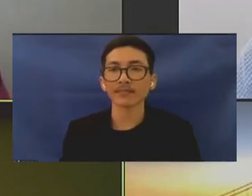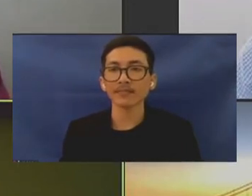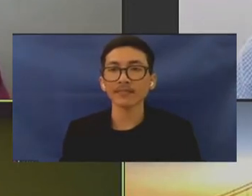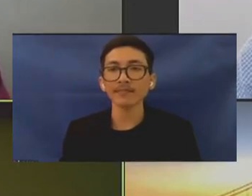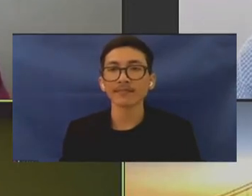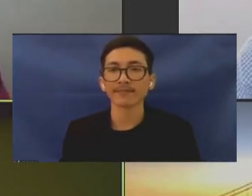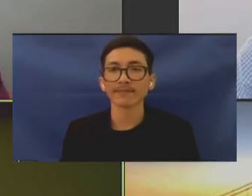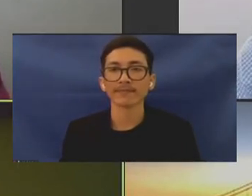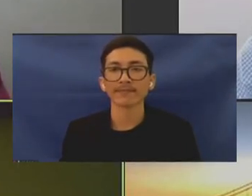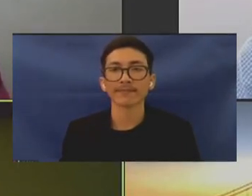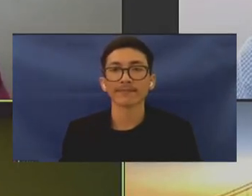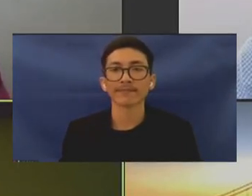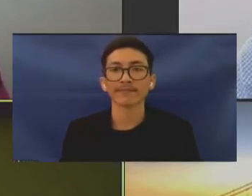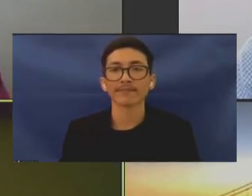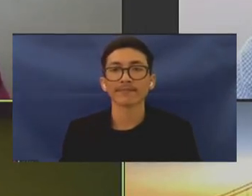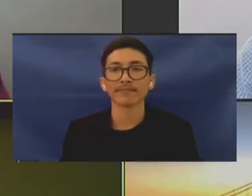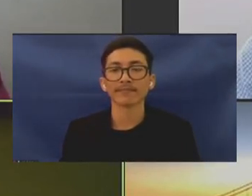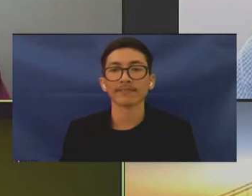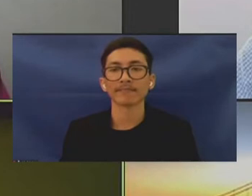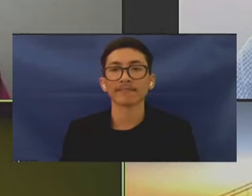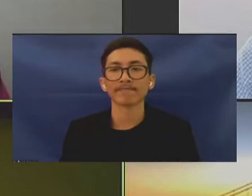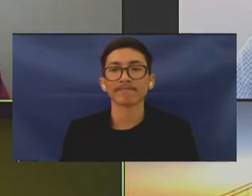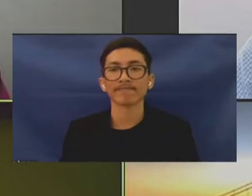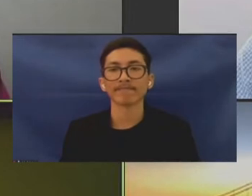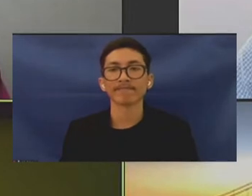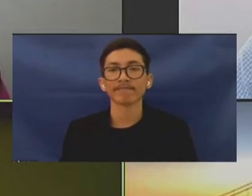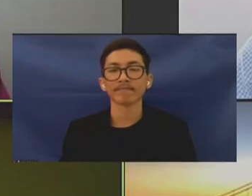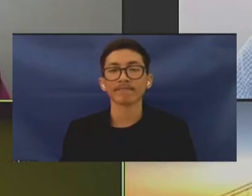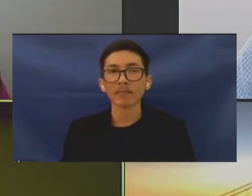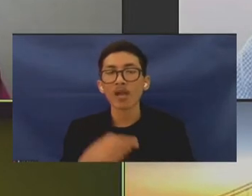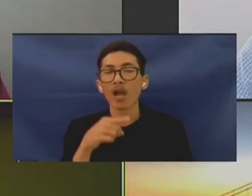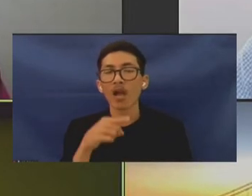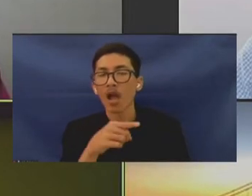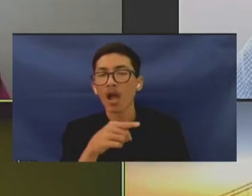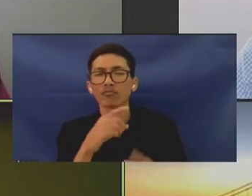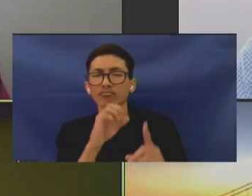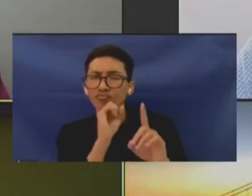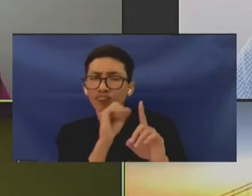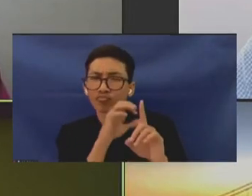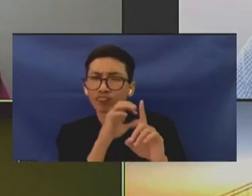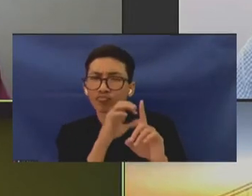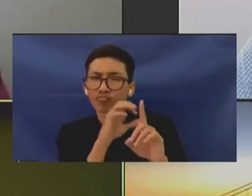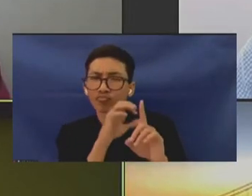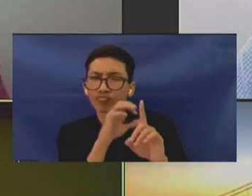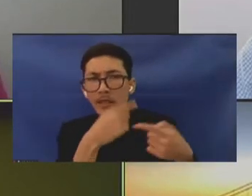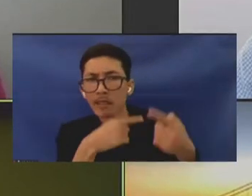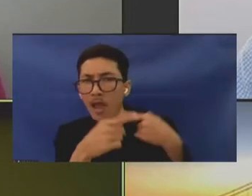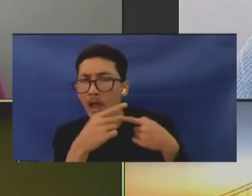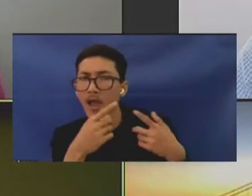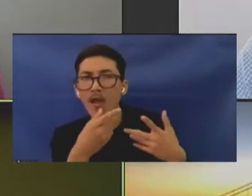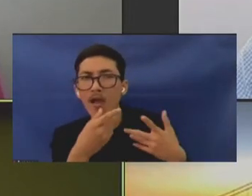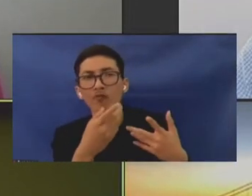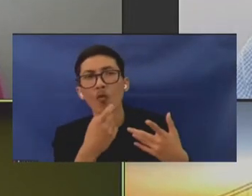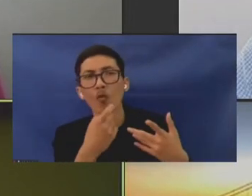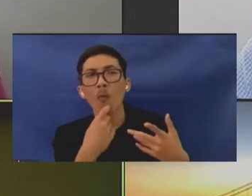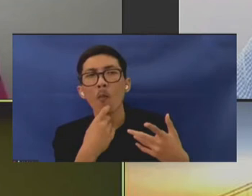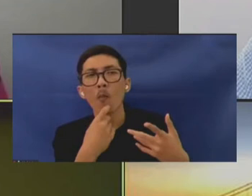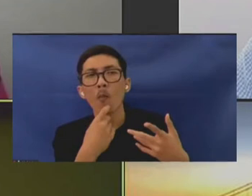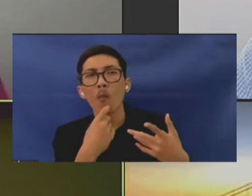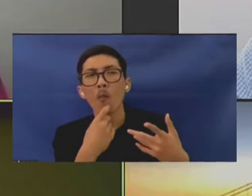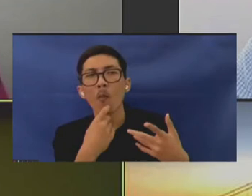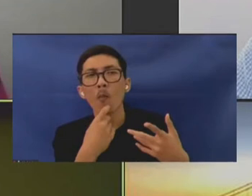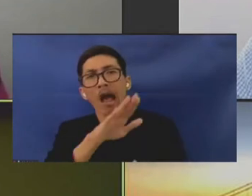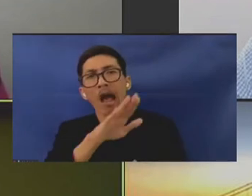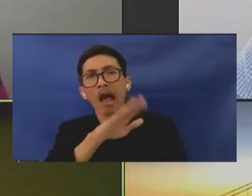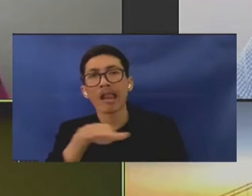ngarahin aja, oke, kamu baiknya ceritanya tentang ini gitu. Coba kamu ceritanya, dia kan anaknya juga nggak bisa diem